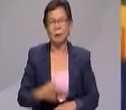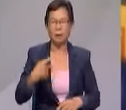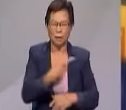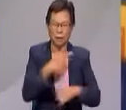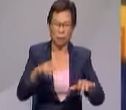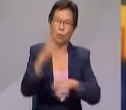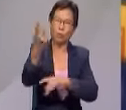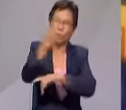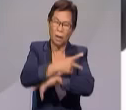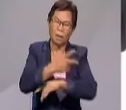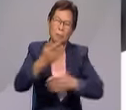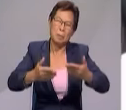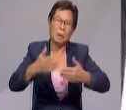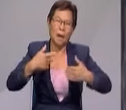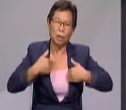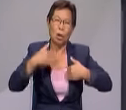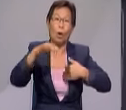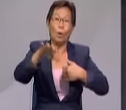ada yang ambil hari kedua.